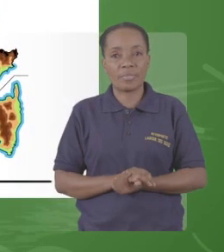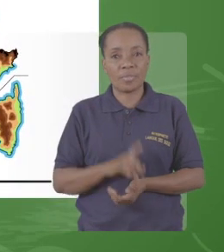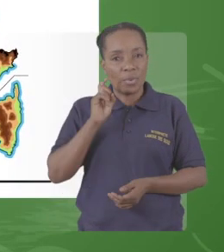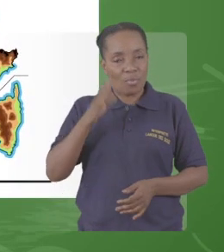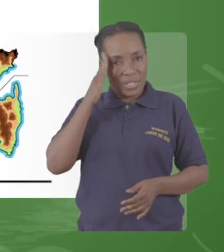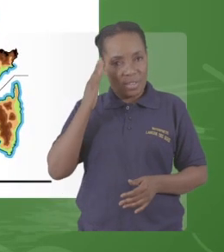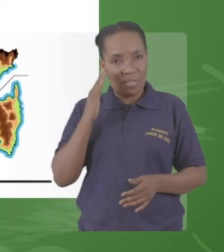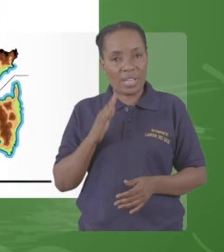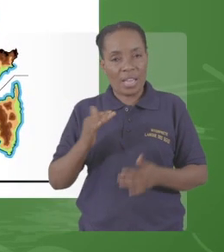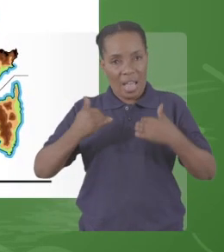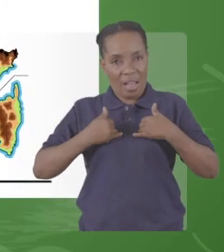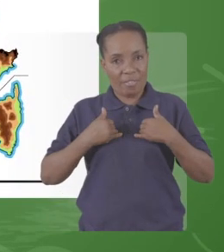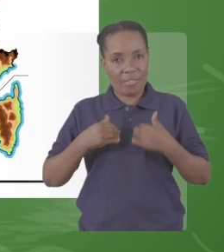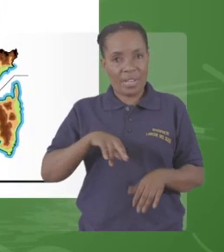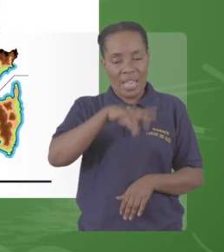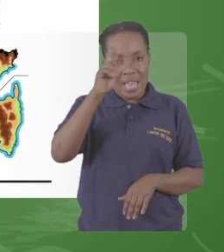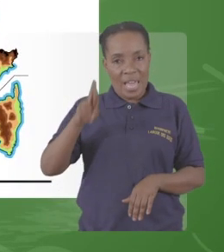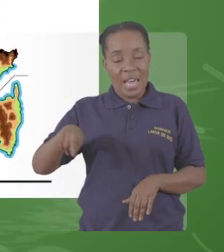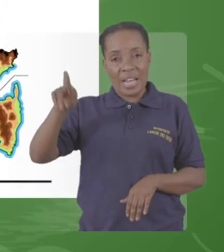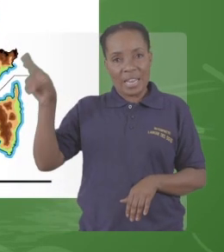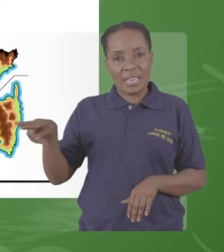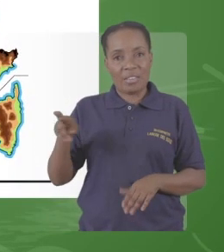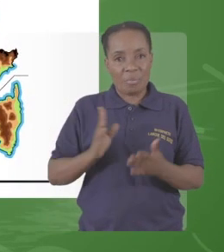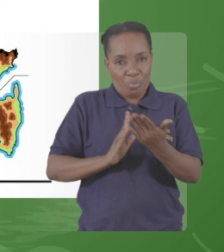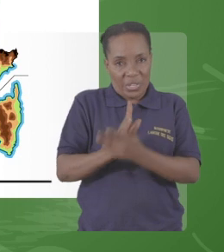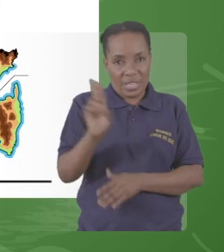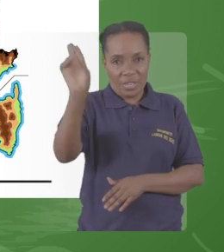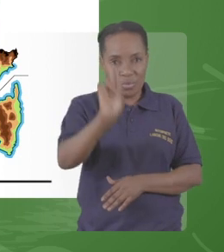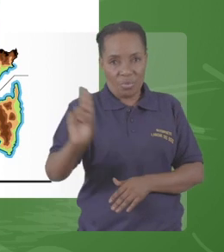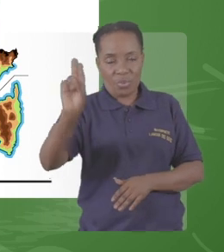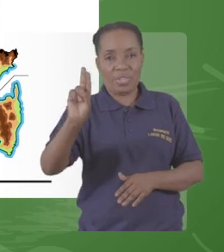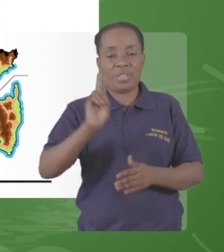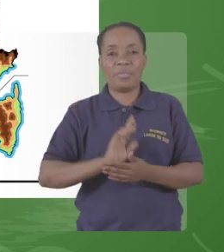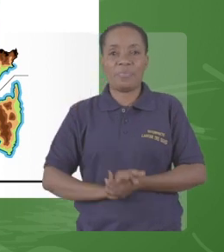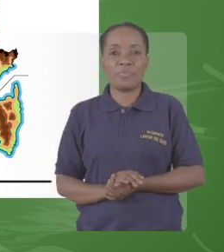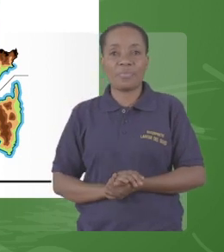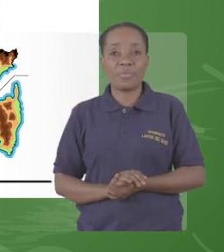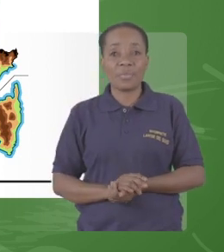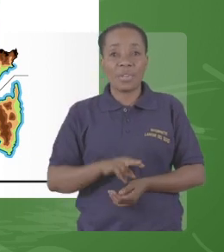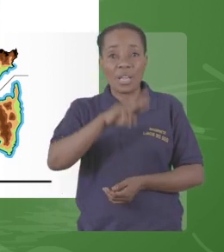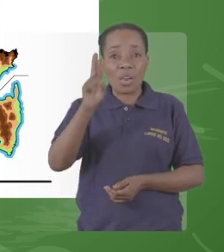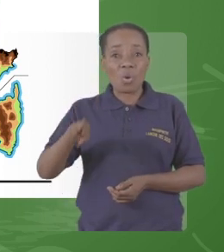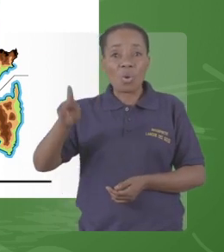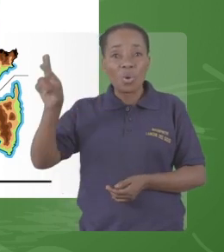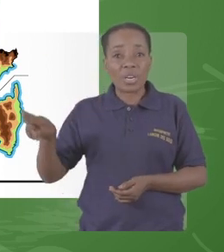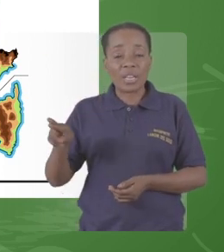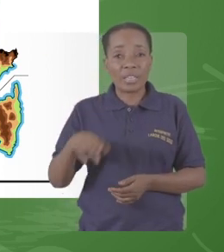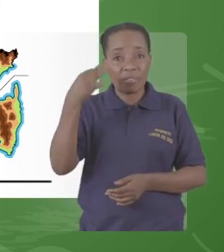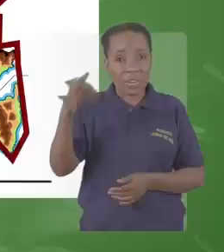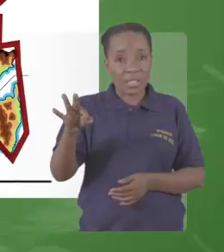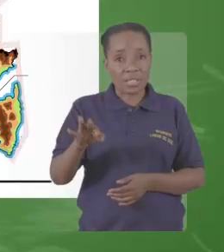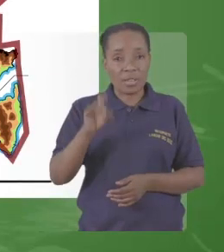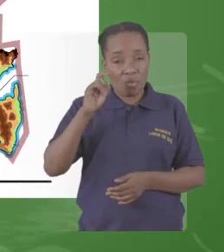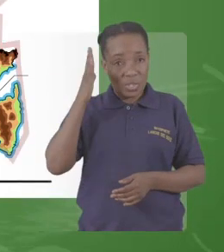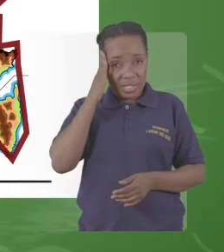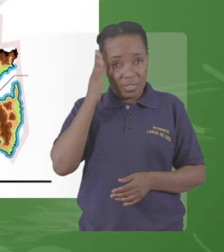relief bien exploité. Le relief de la France est constitué de